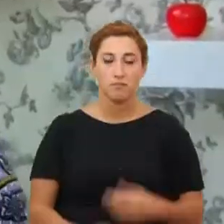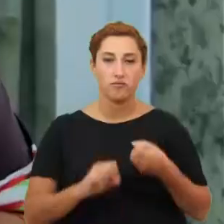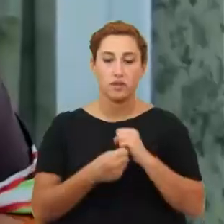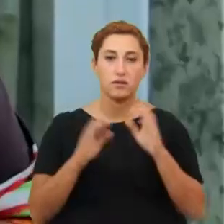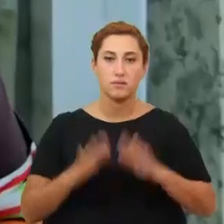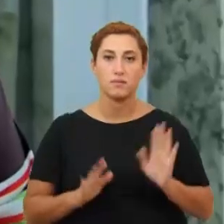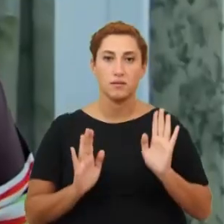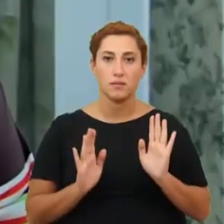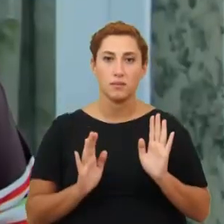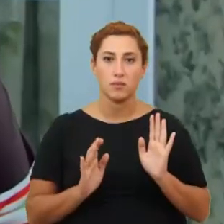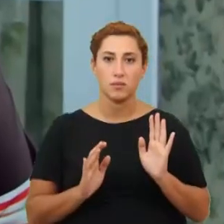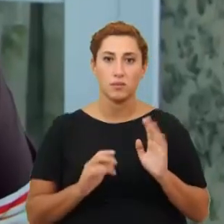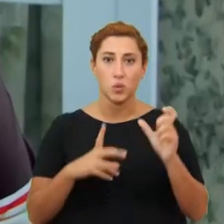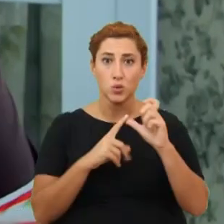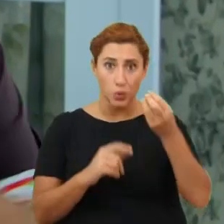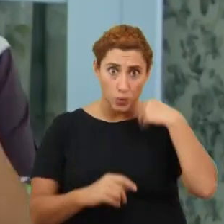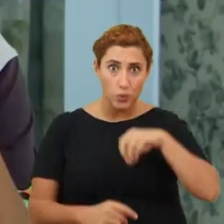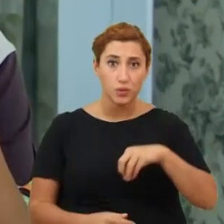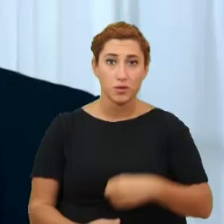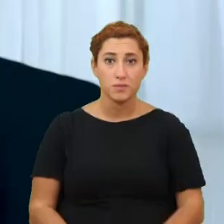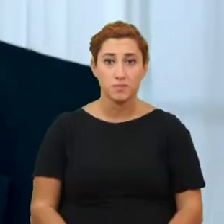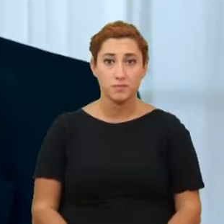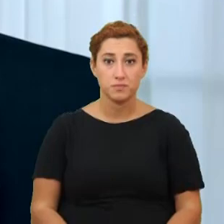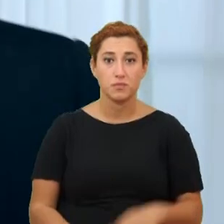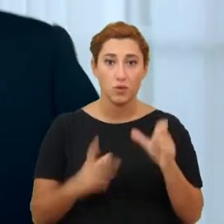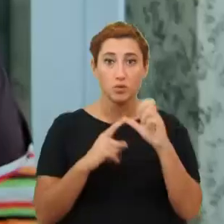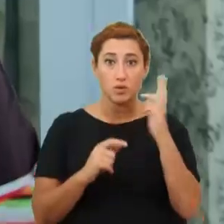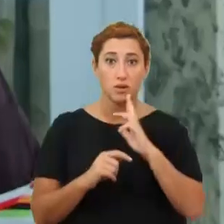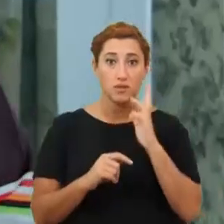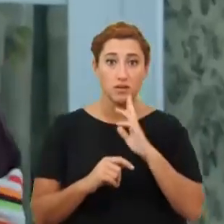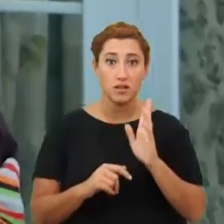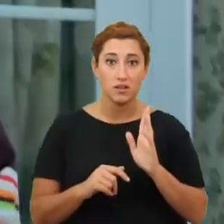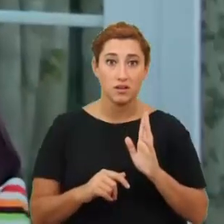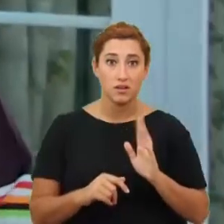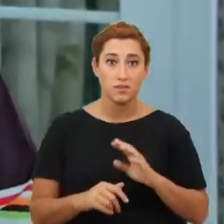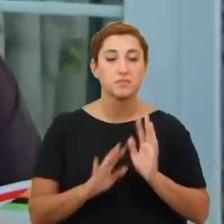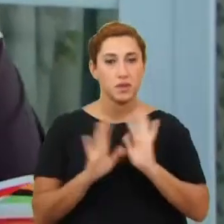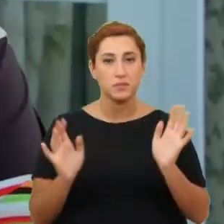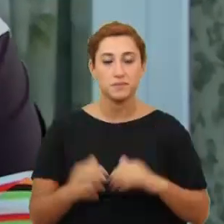Kandı ya. Yok Şükrü. Şükrü efendim.